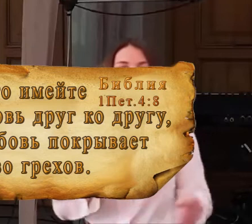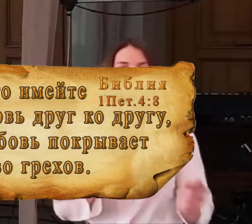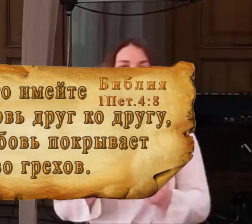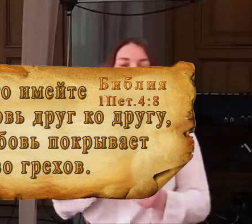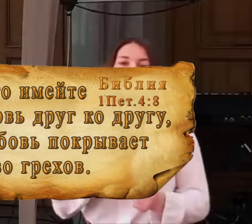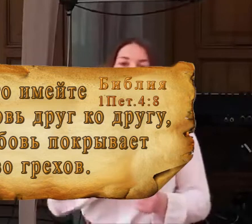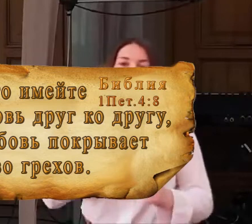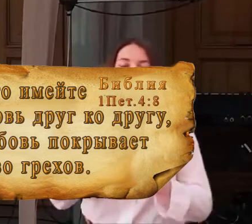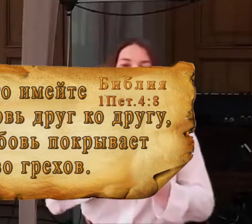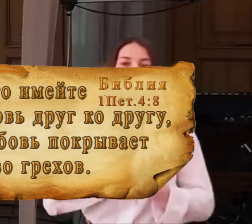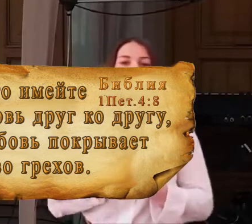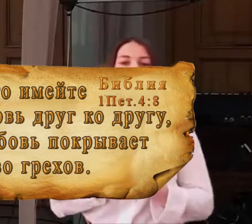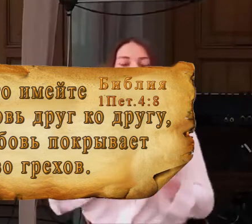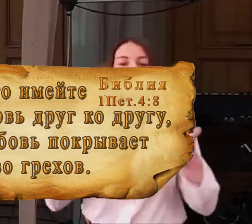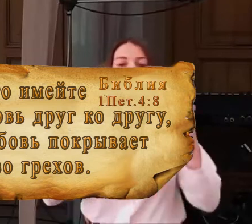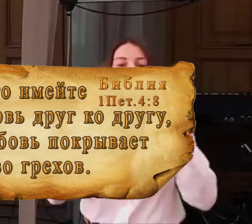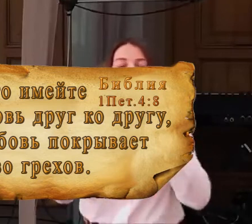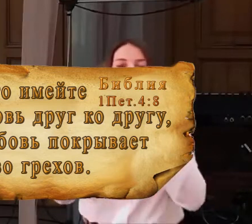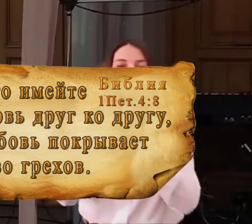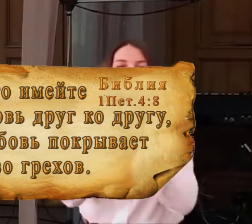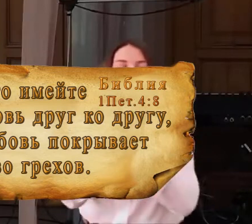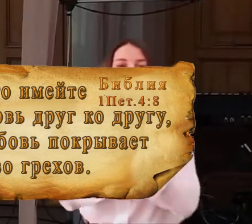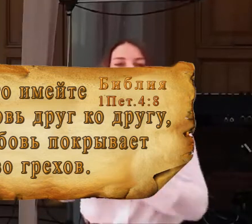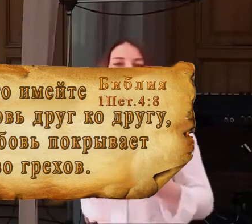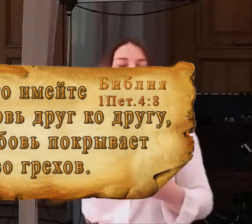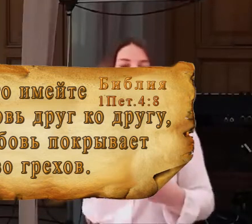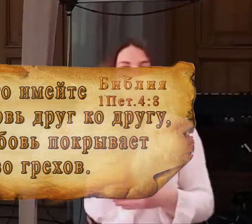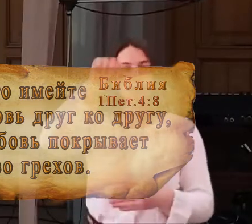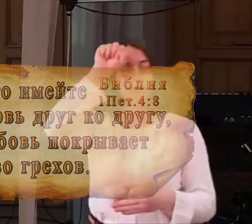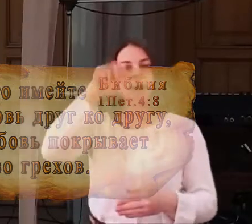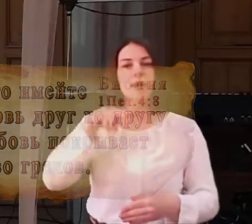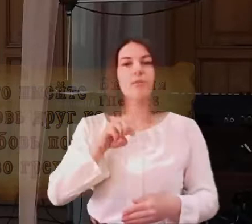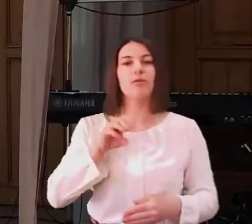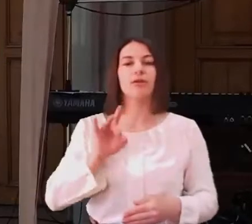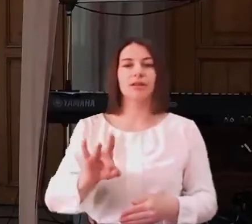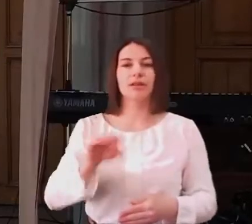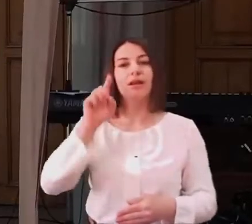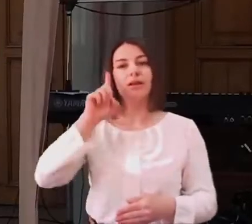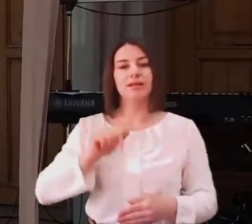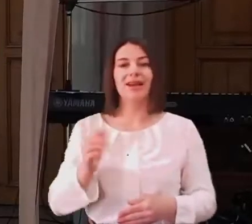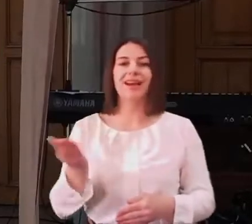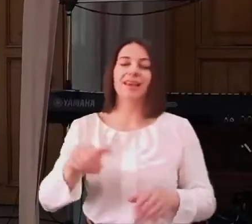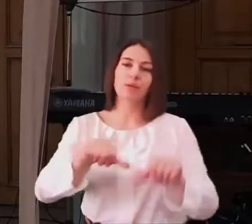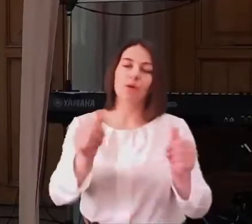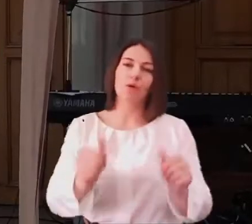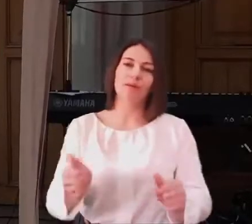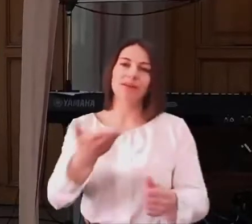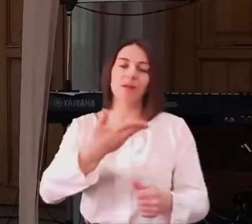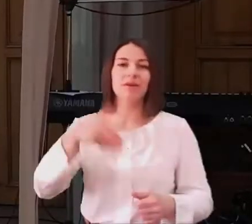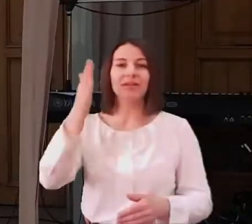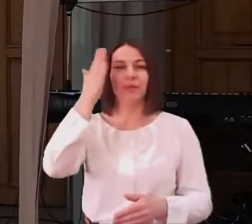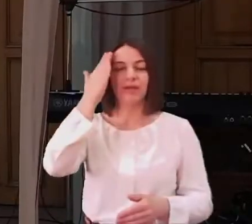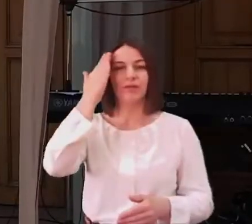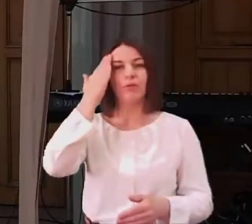множество грехов. Петр, понимая и зная, каким образом мы способны менять свою жизнь, зная о том, что Христос